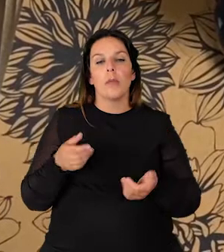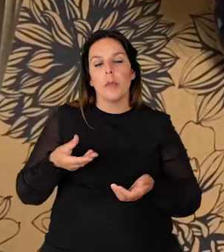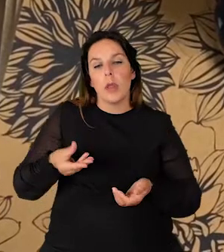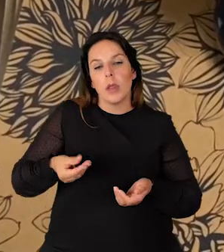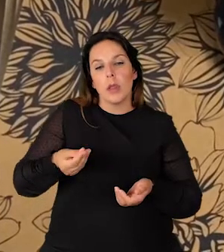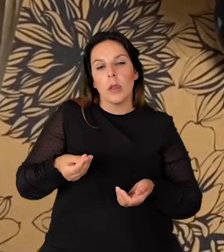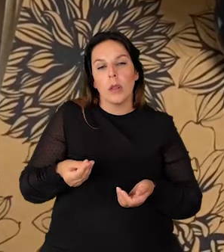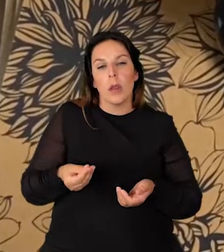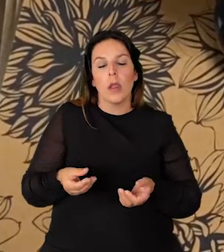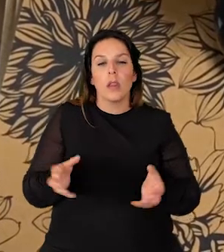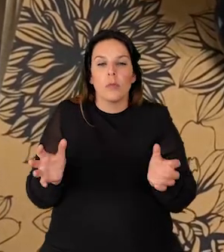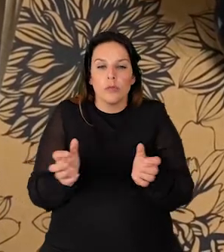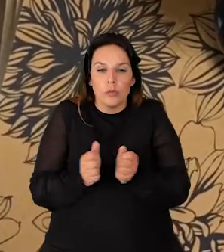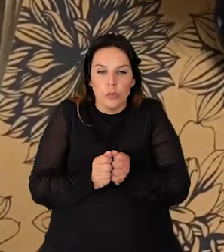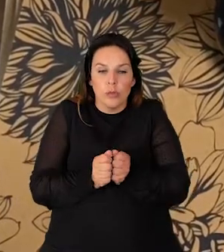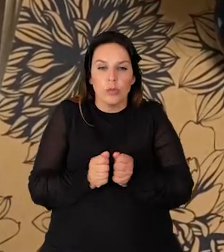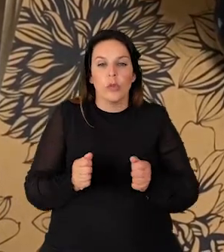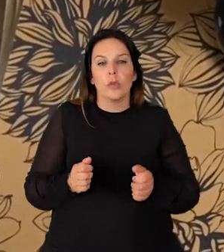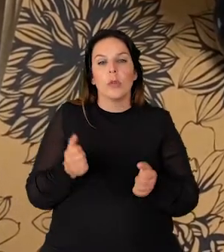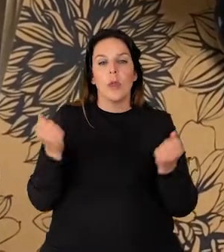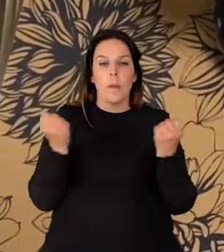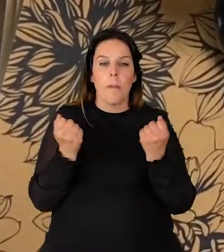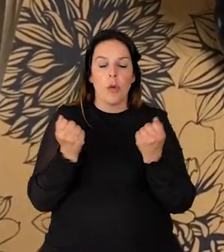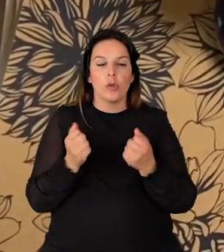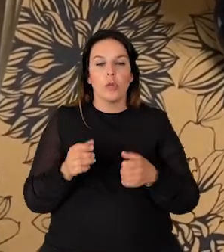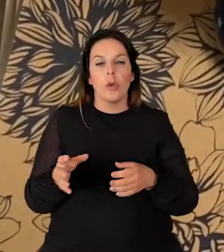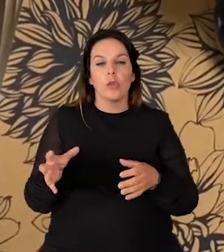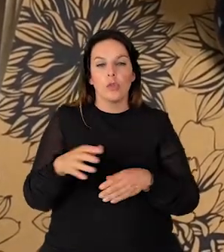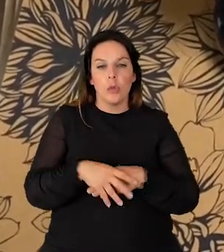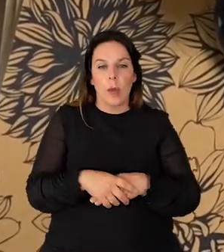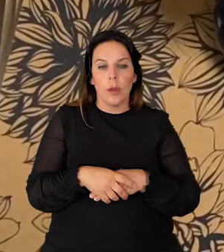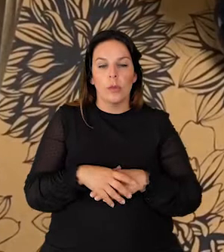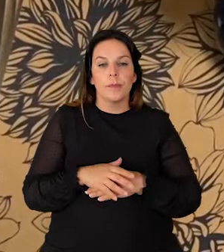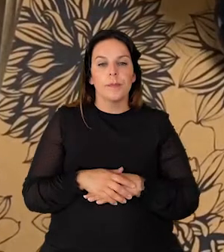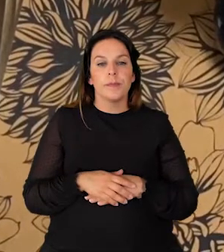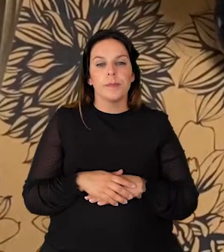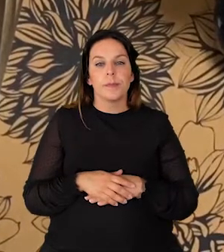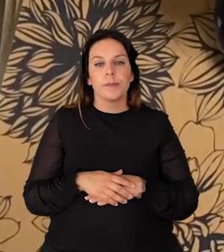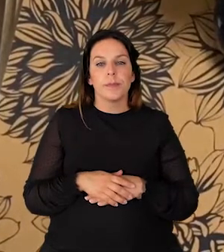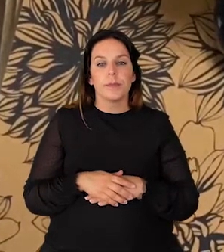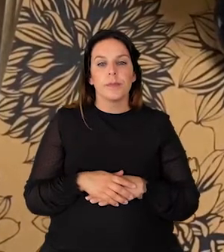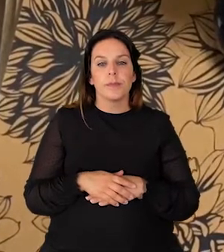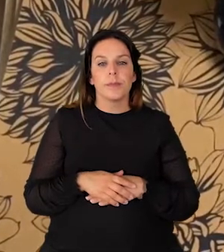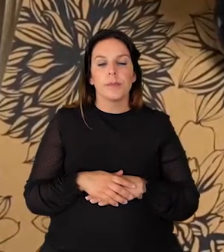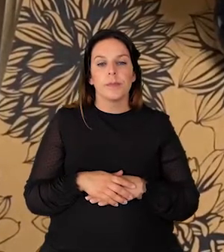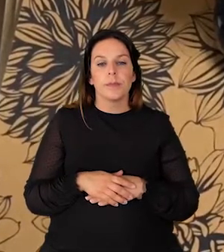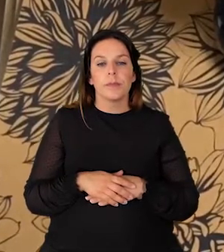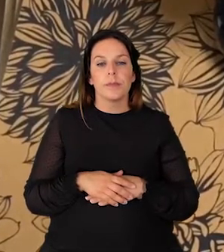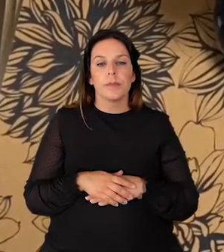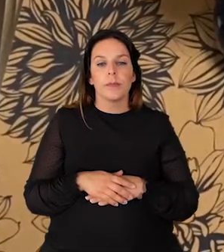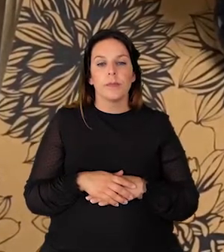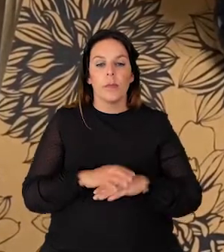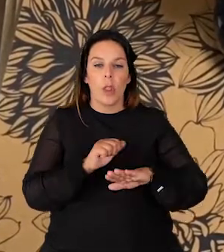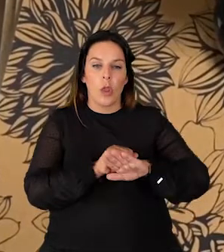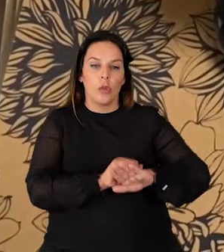wysechł, bo on dopiero łapie tak po kilku minutkach, więc warto w to przez ten czas